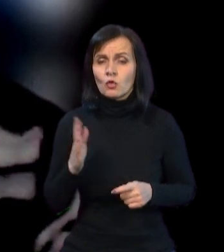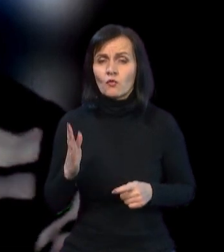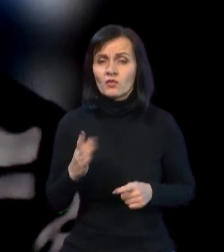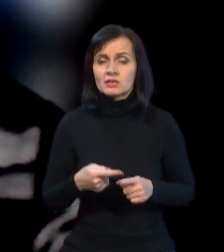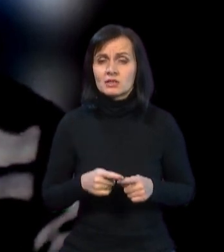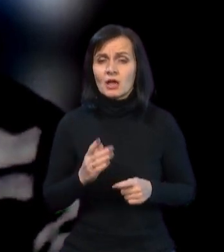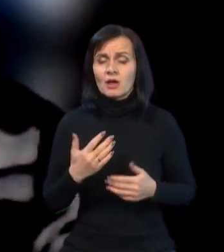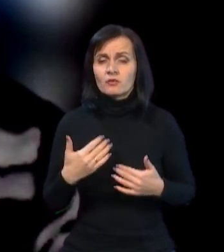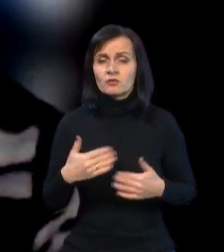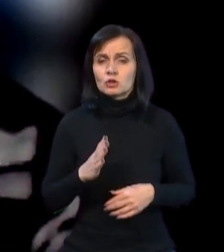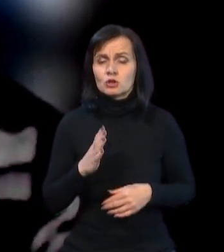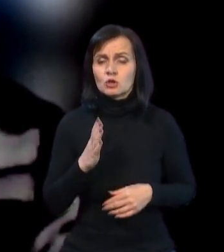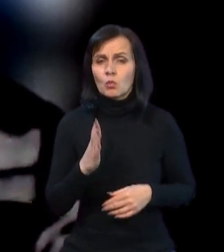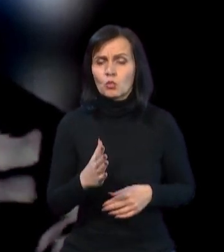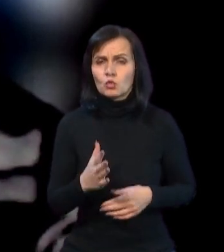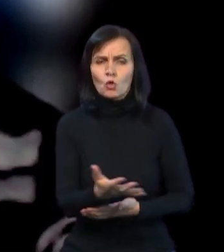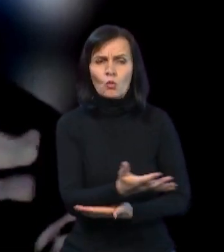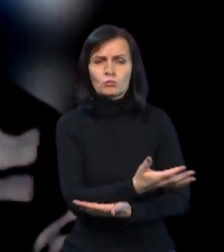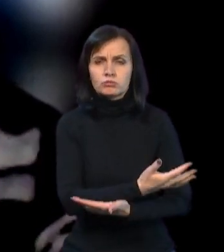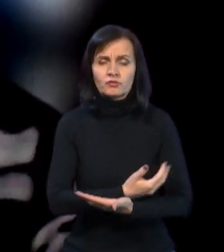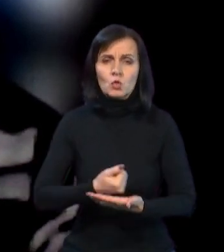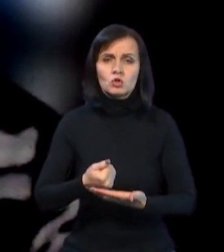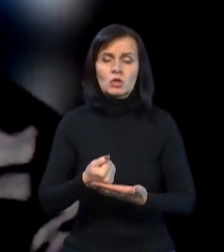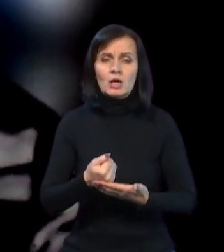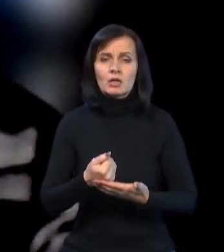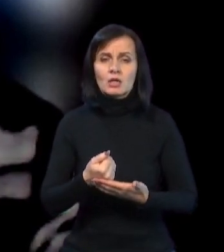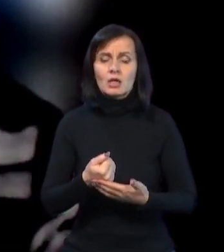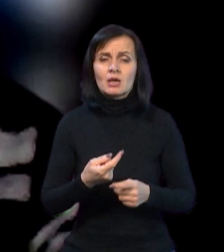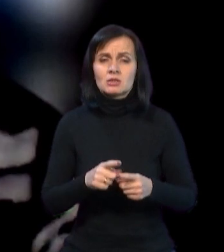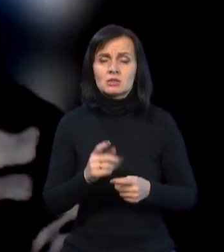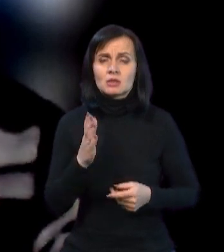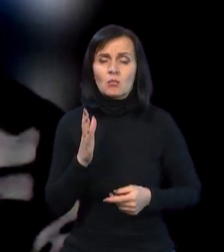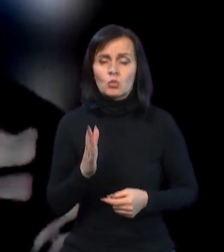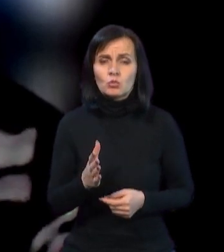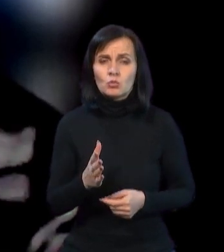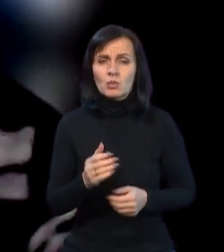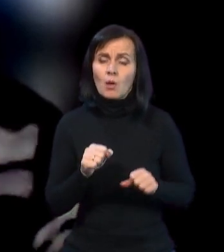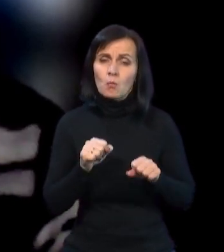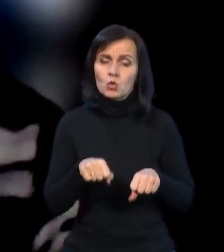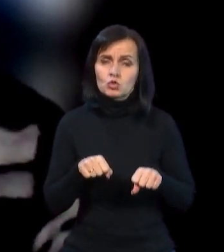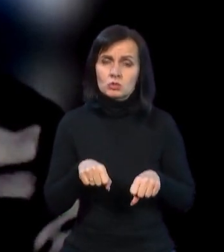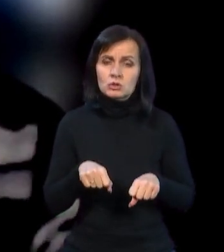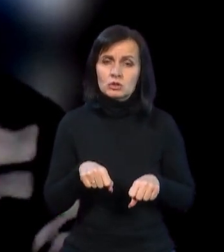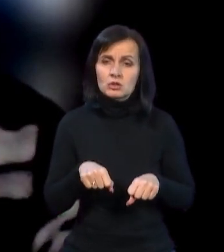підуть відповідно врожаї, це піде, знову ж таки, можливість